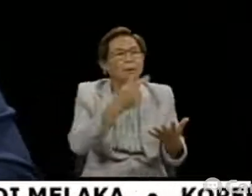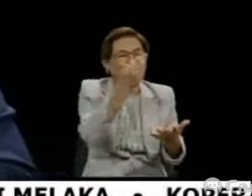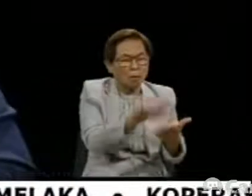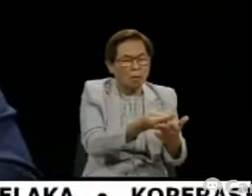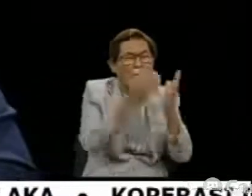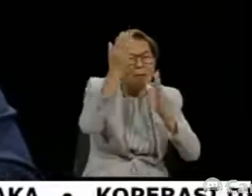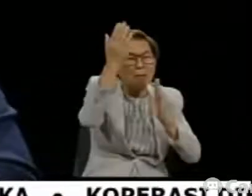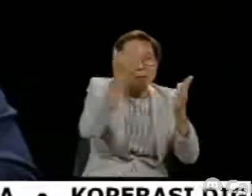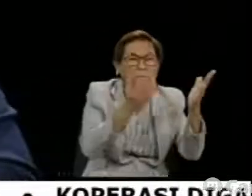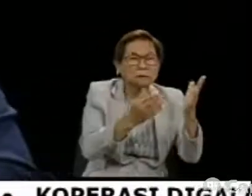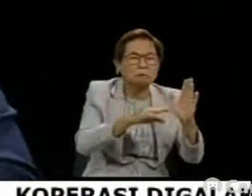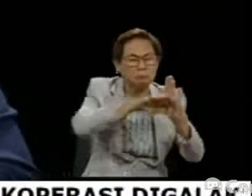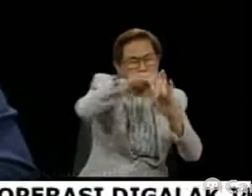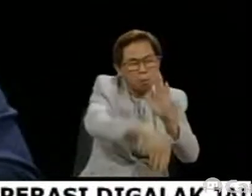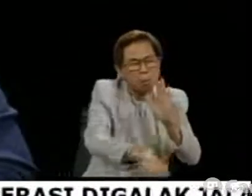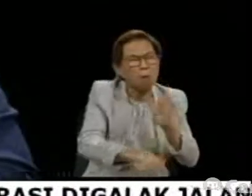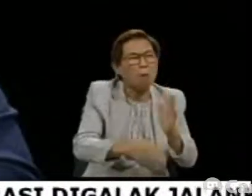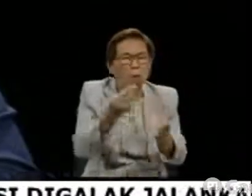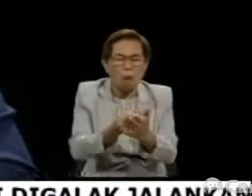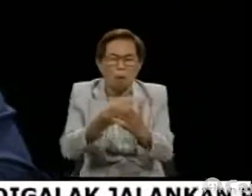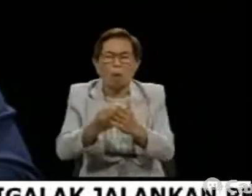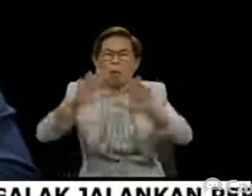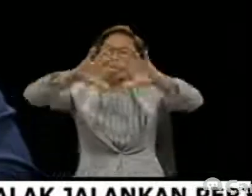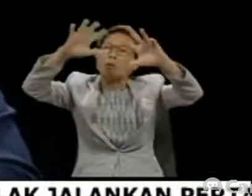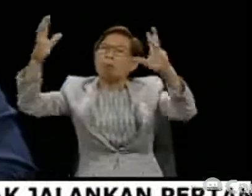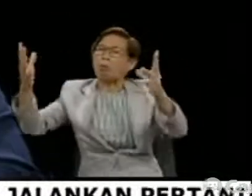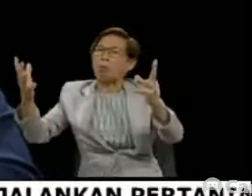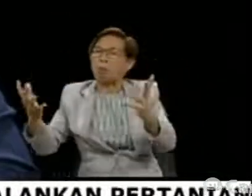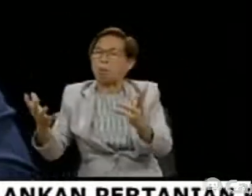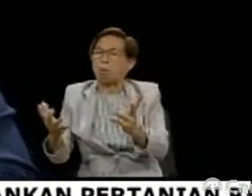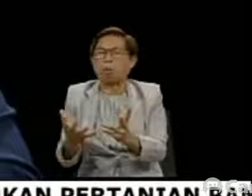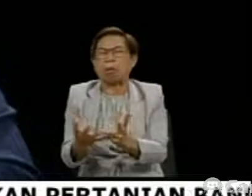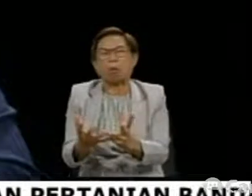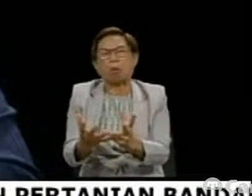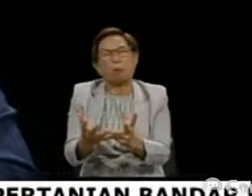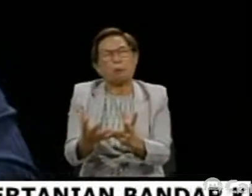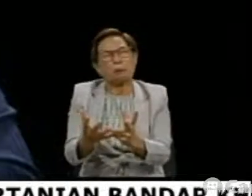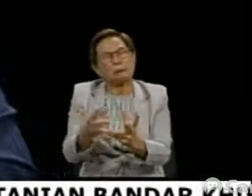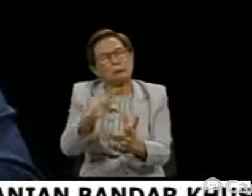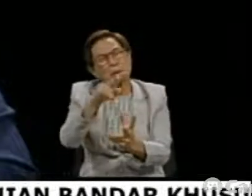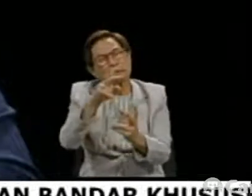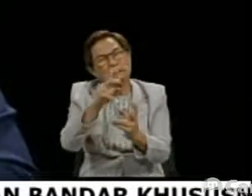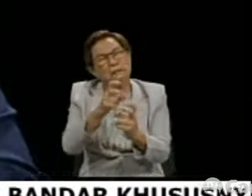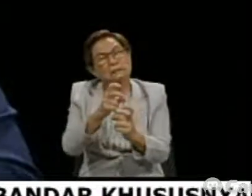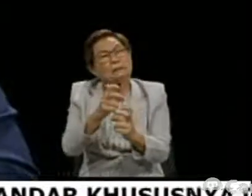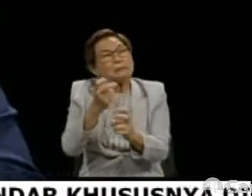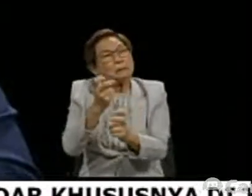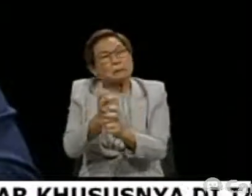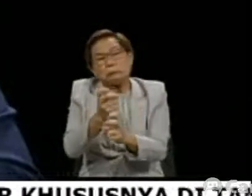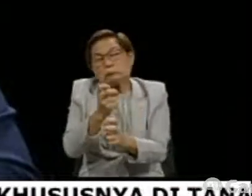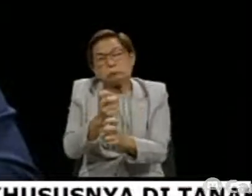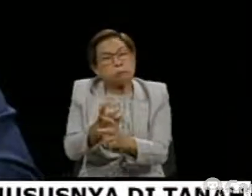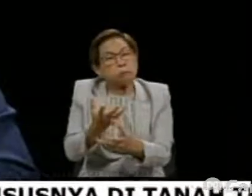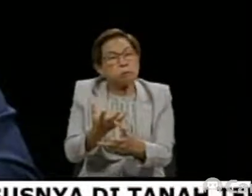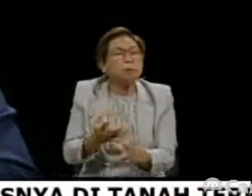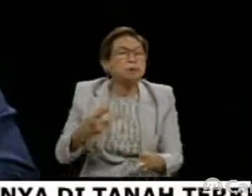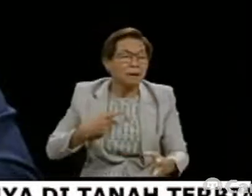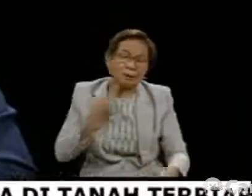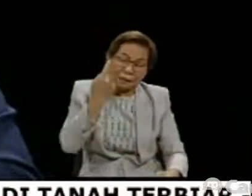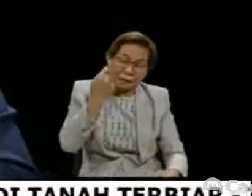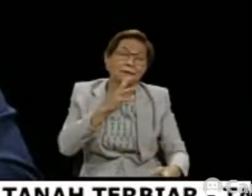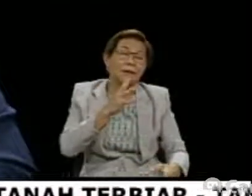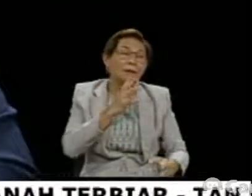pasangan keuangan Global yang terus mengentak nih Sudah Titanic Global financial condition saya tadi baru sebut bawel kada